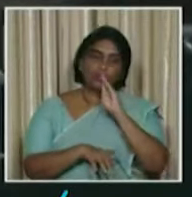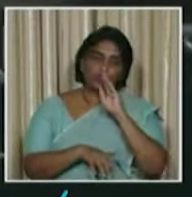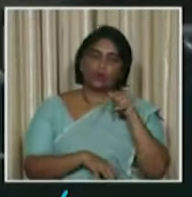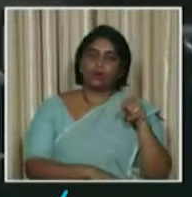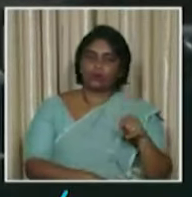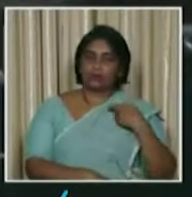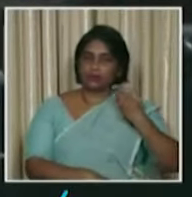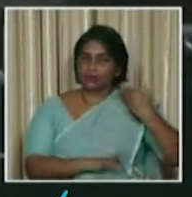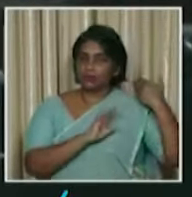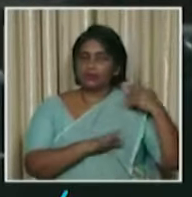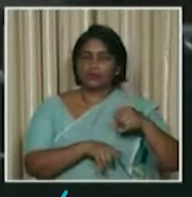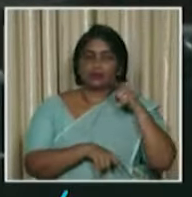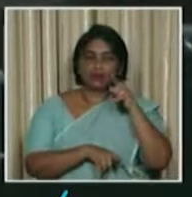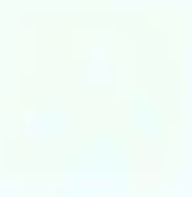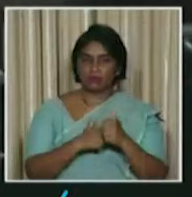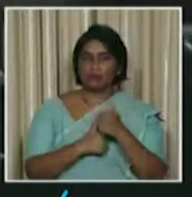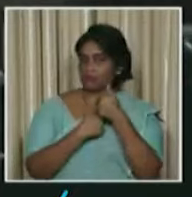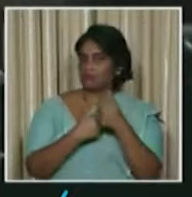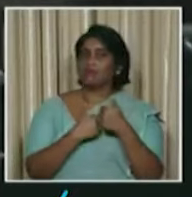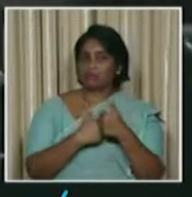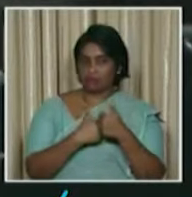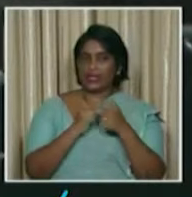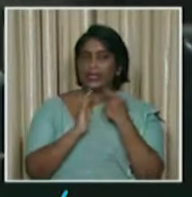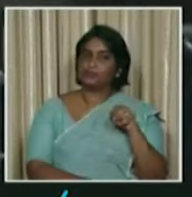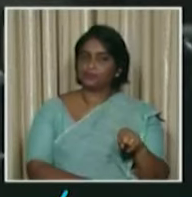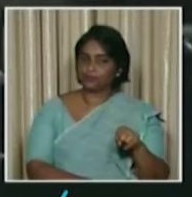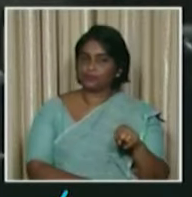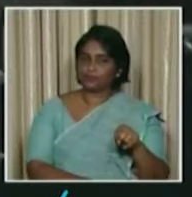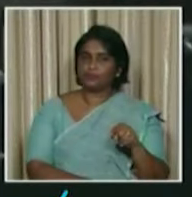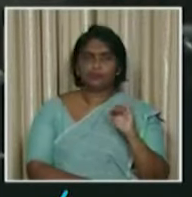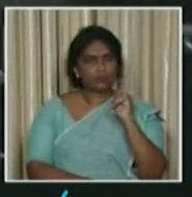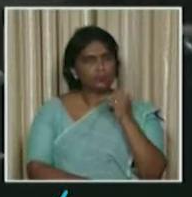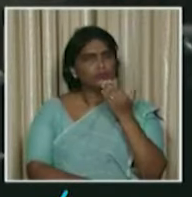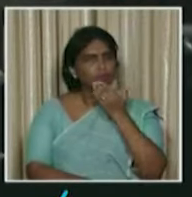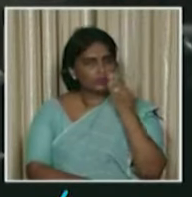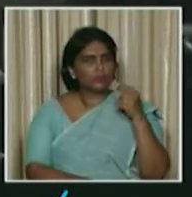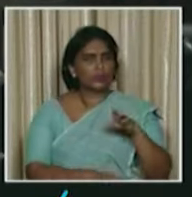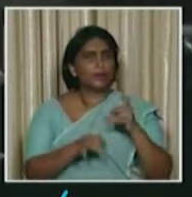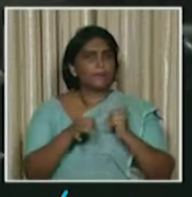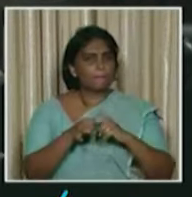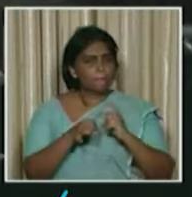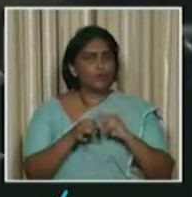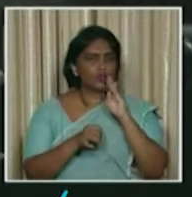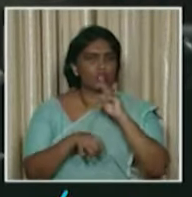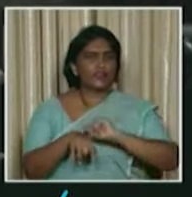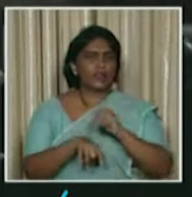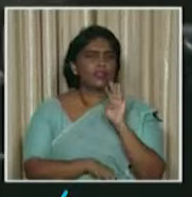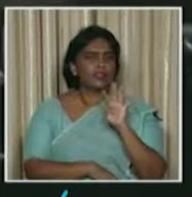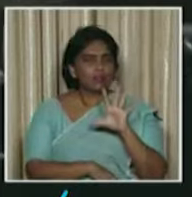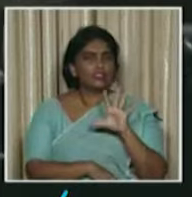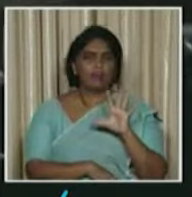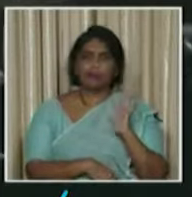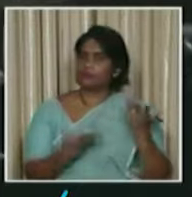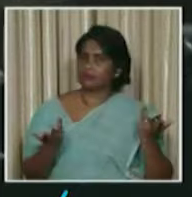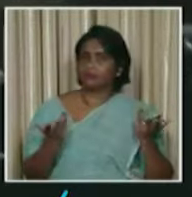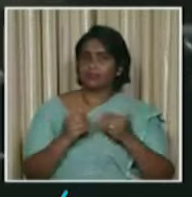දැන් පහුගිය දවස් ටිකේම හරියට ඔබතුමා 10 මාට නැවැත්තුවා. යම් නීතියක් ඔහේ වුණත් තියෙන්න ඕනේ. යම් හැකියාවක් දෙන මේ ප්‍රශ්න ටිකට අඩුම තරම් විනාඩි 45ක්වත් ගත කරන්න නැත්තම්